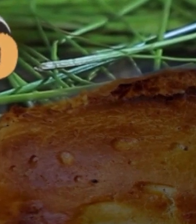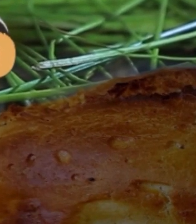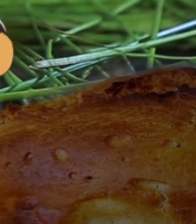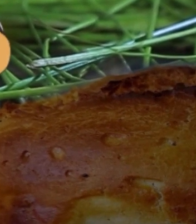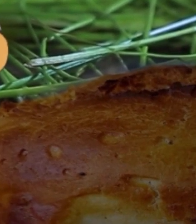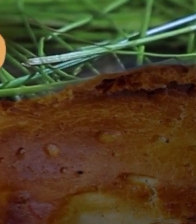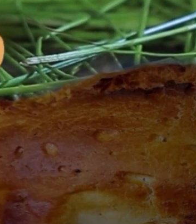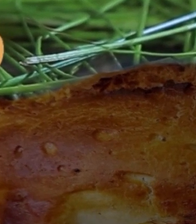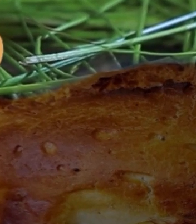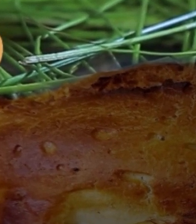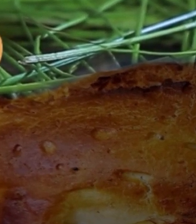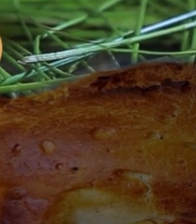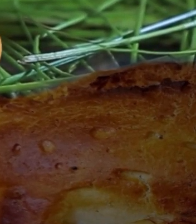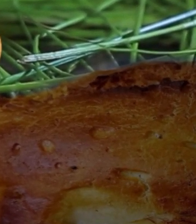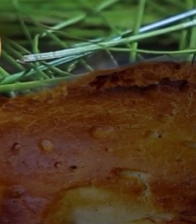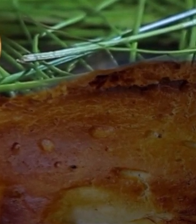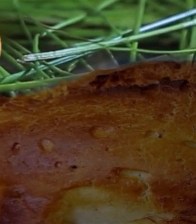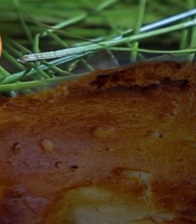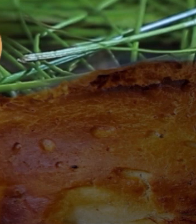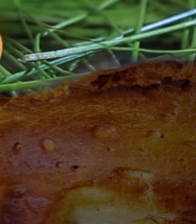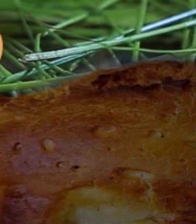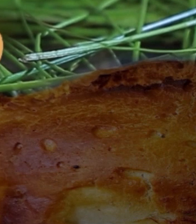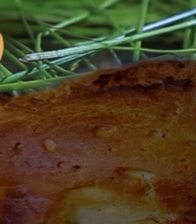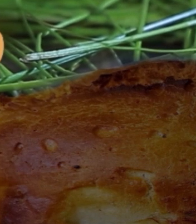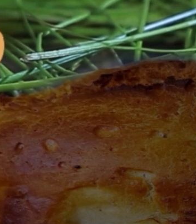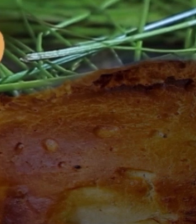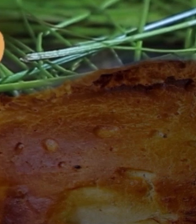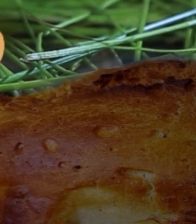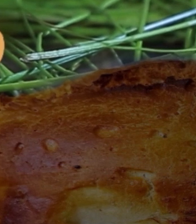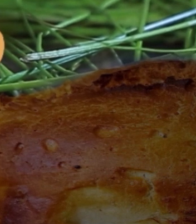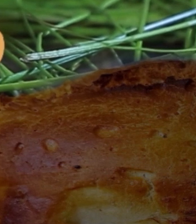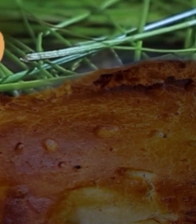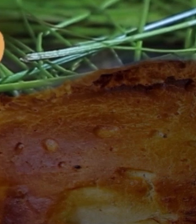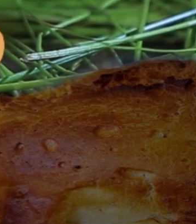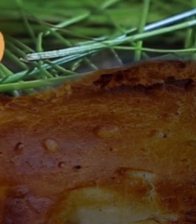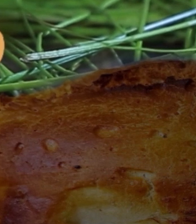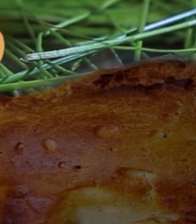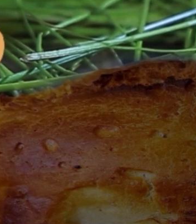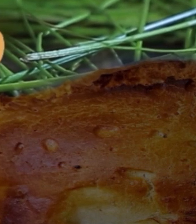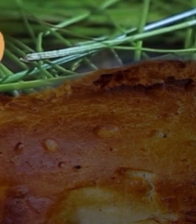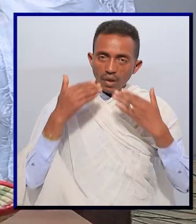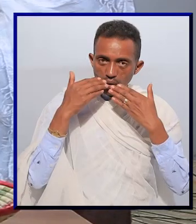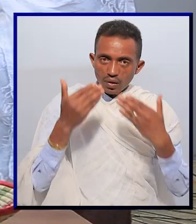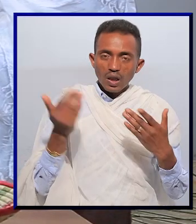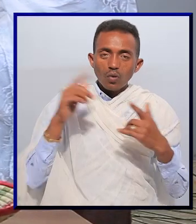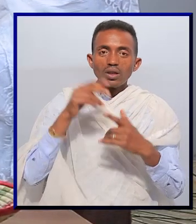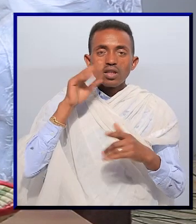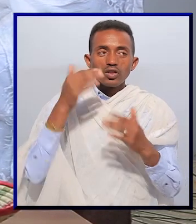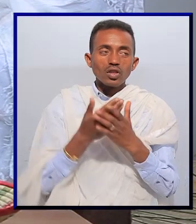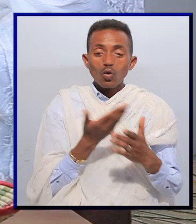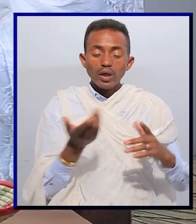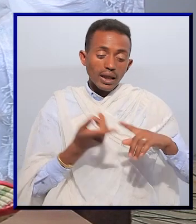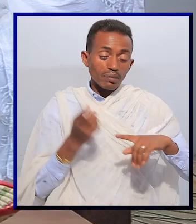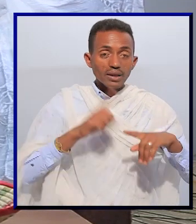ማርኮኛልና ክብርሽ ላንቺ ልገዛ ላመስግንሽ። እናመሰግናለን።